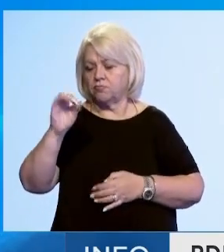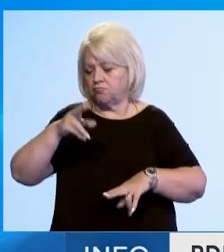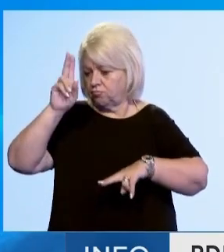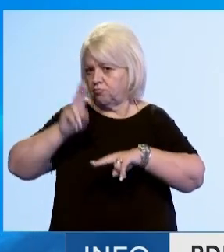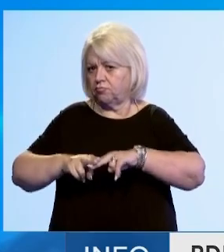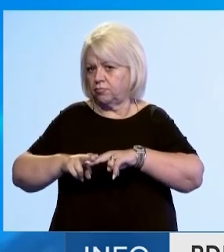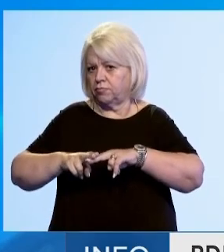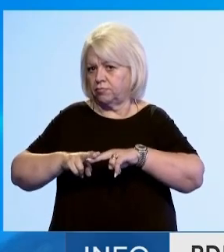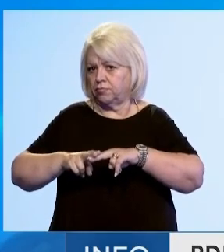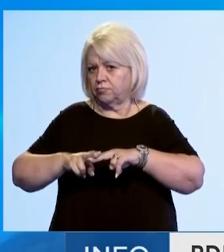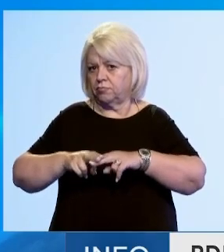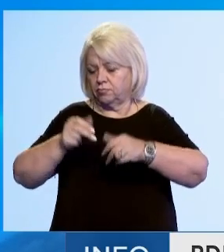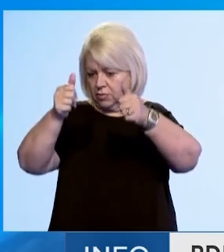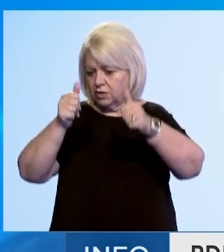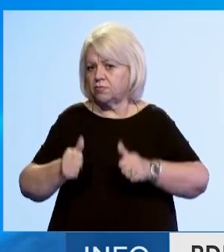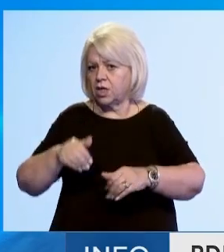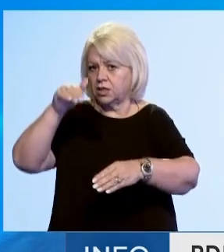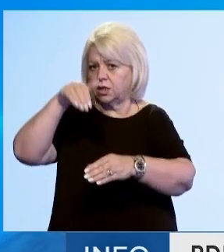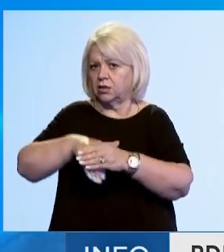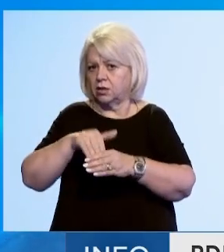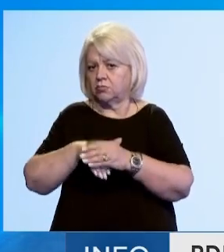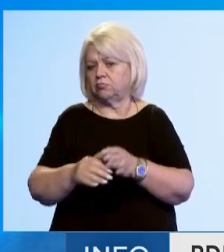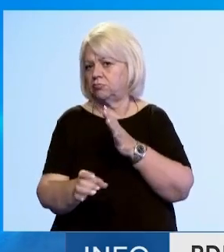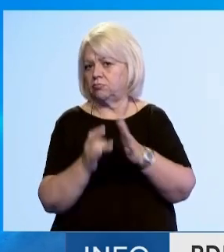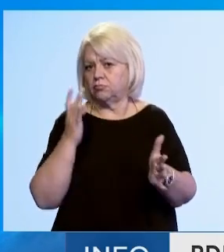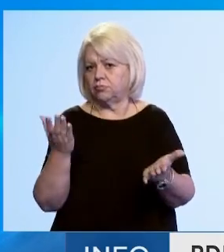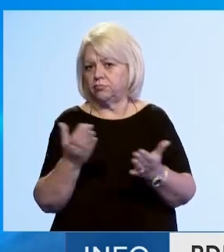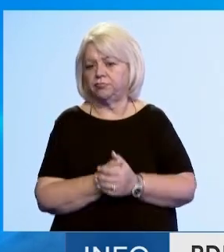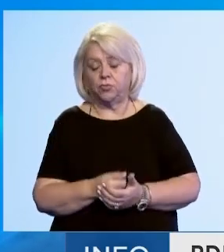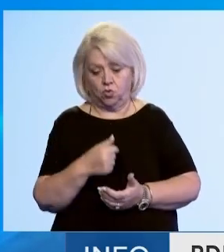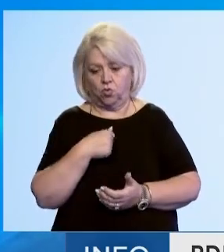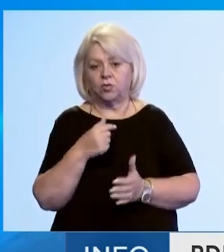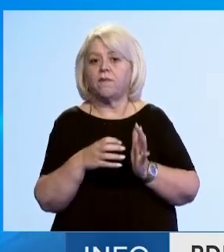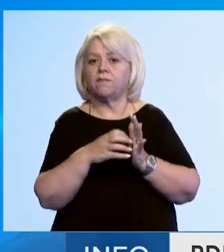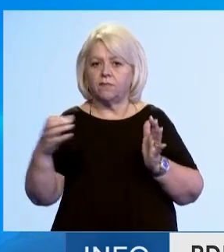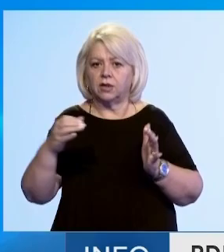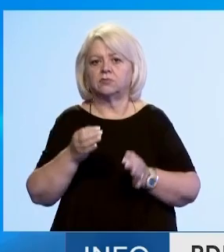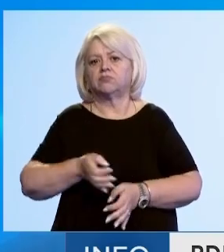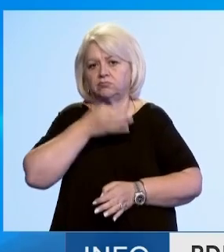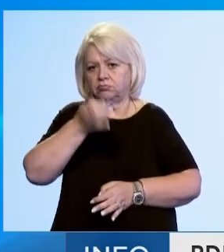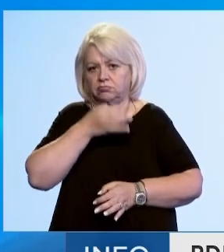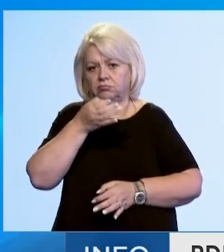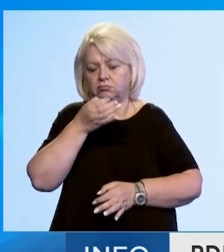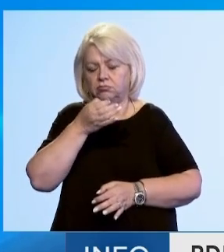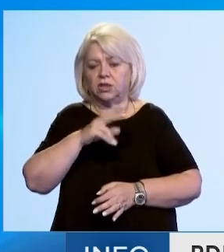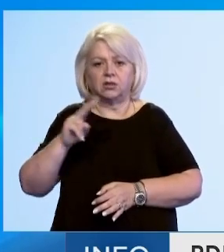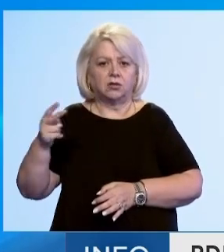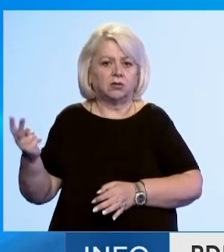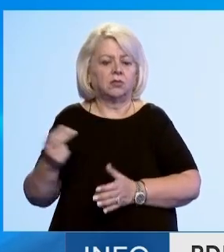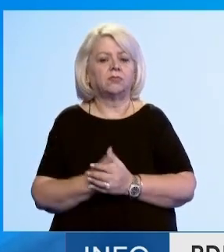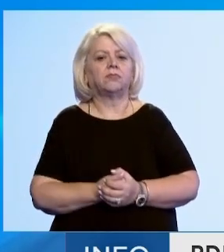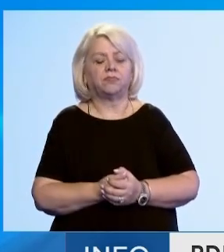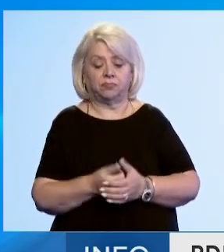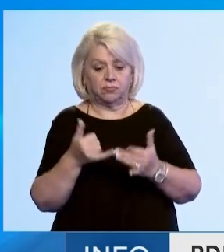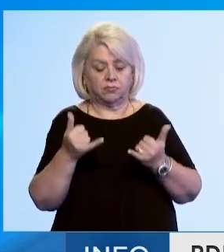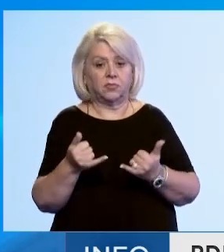vendim për shpalljen e zgjedhjeve të jashtëzakonshme. Unë do të vazhdoj rrjedhën e magazines me informacionet të tjera të ditës,